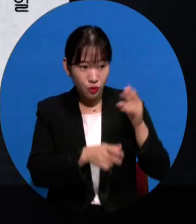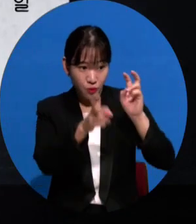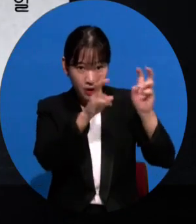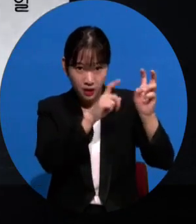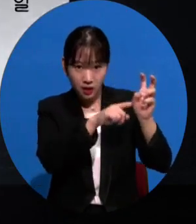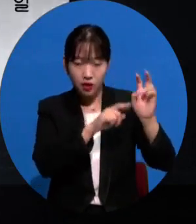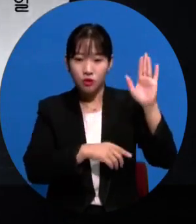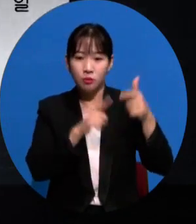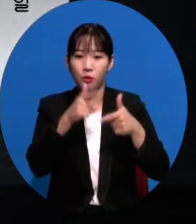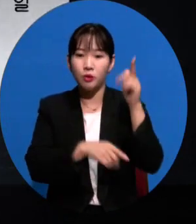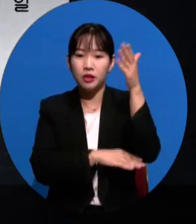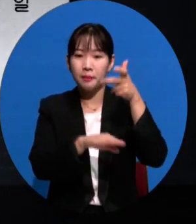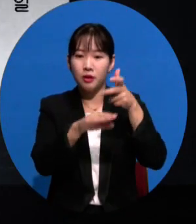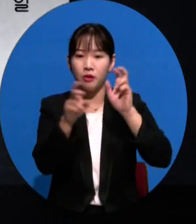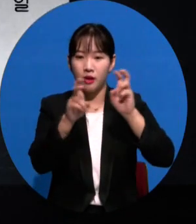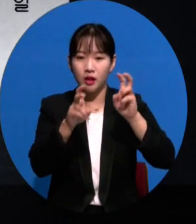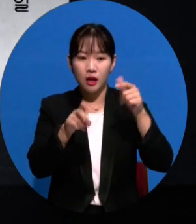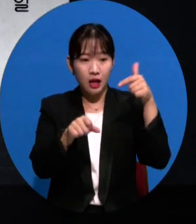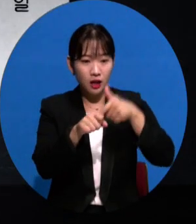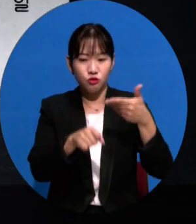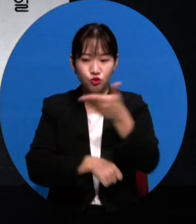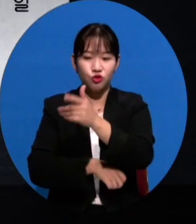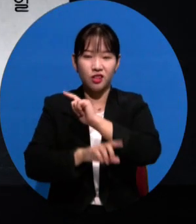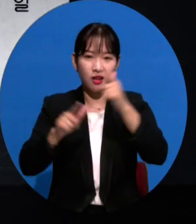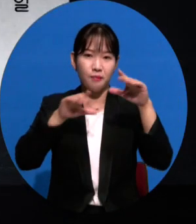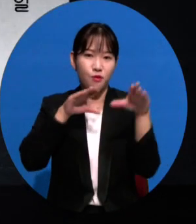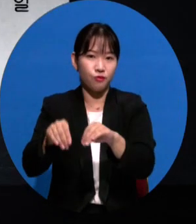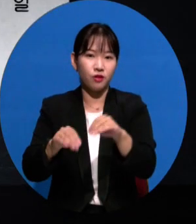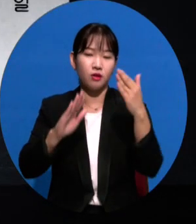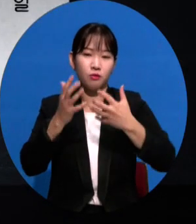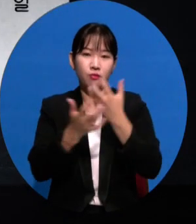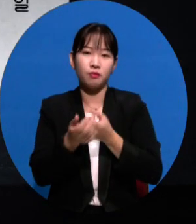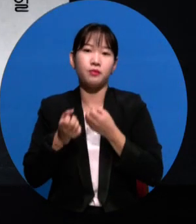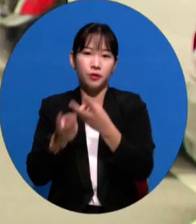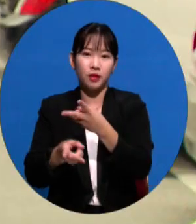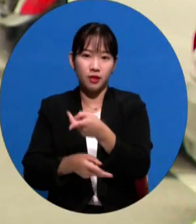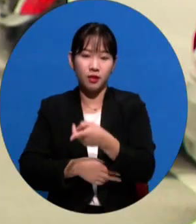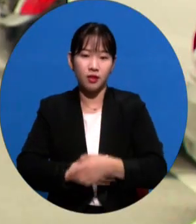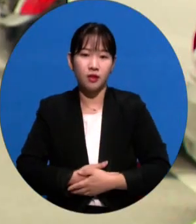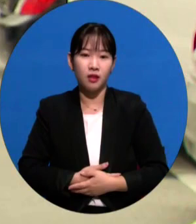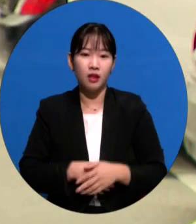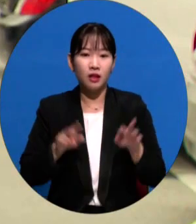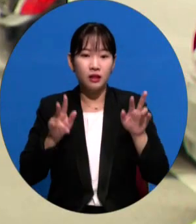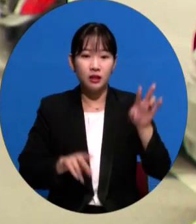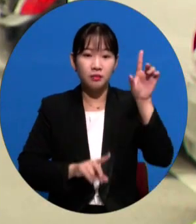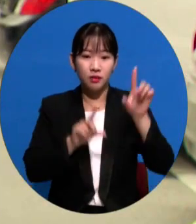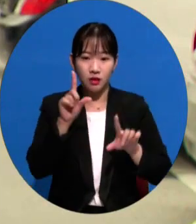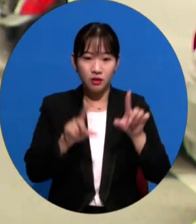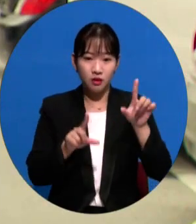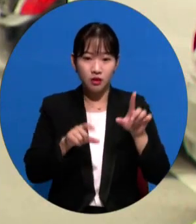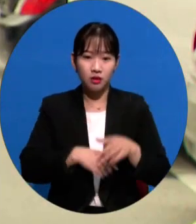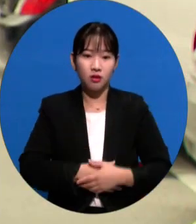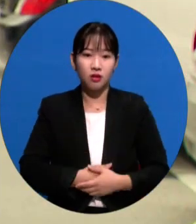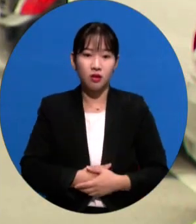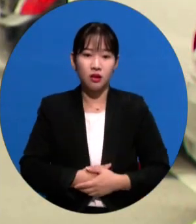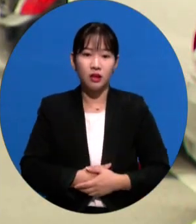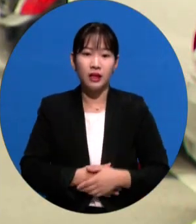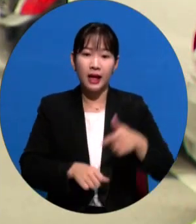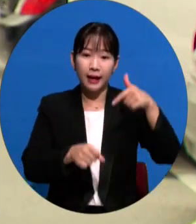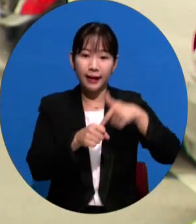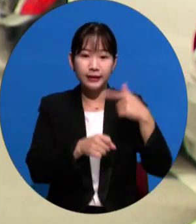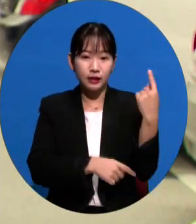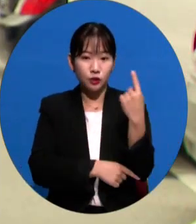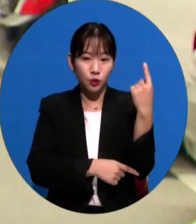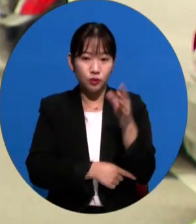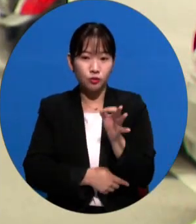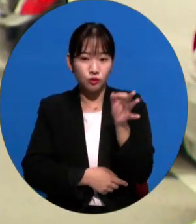최근 목포 시내버스 업체에 가스 공급을 중단하겠다는 공문을 보냈습니다. 지금 현 상황에서는 가스